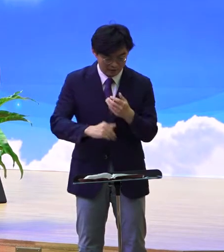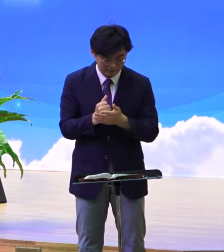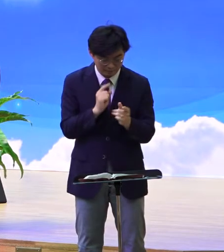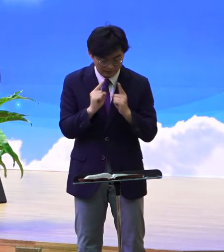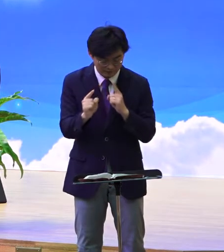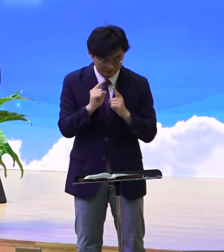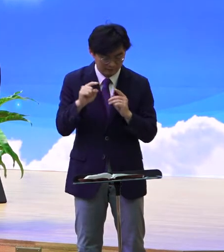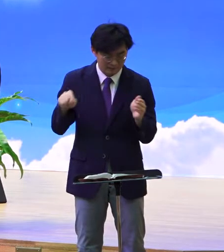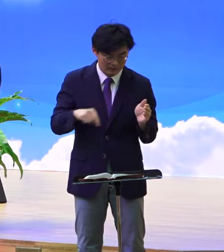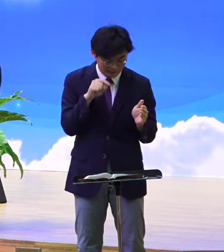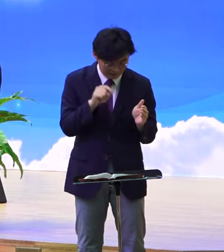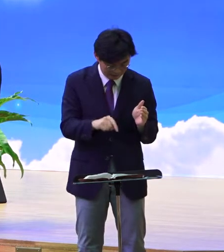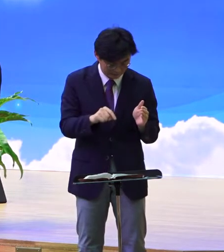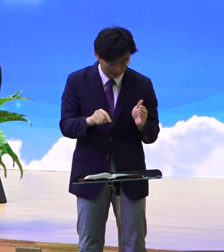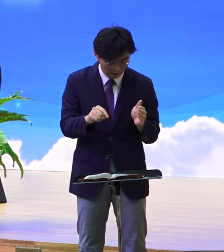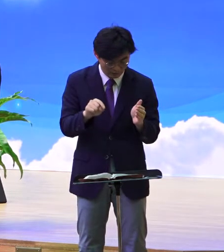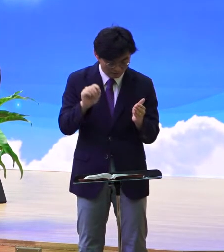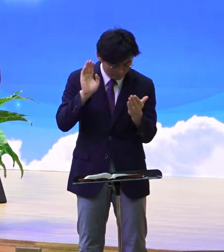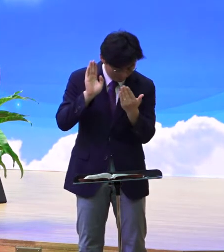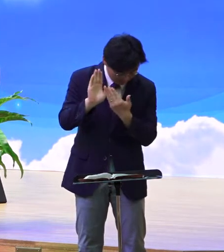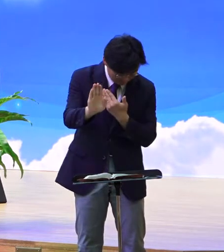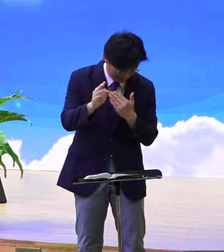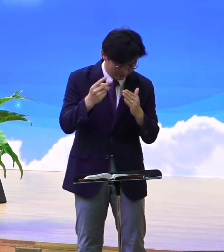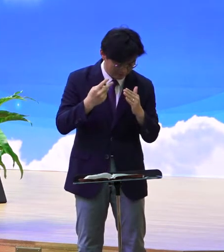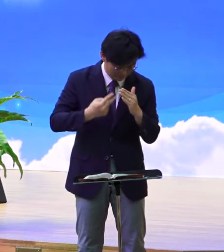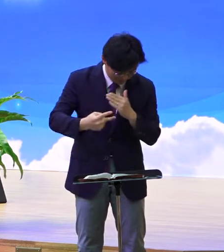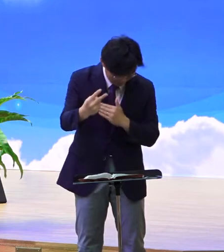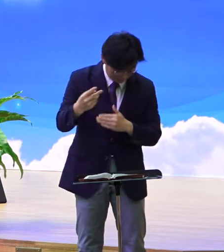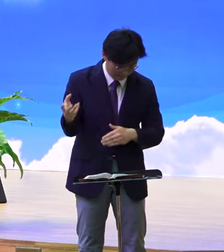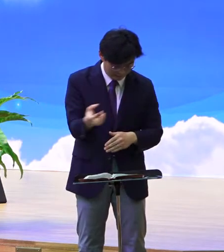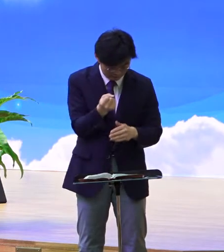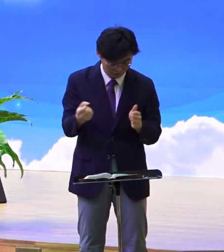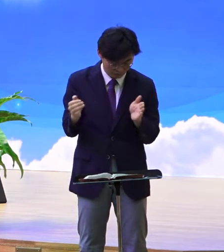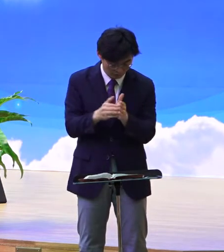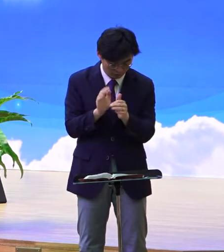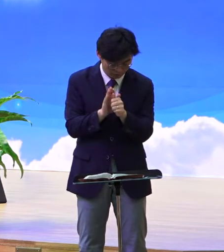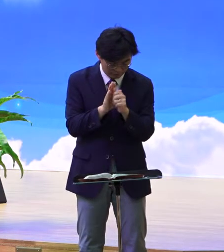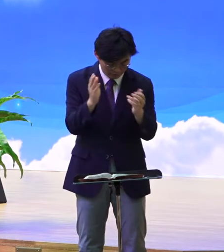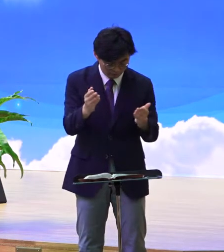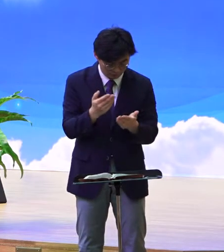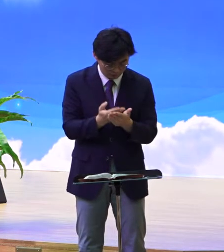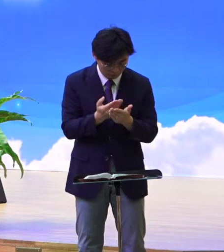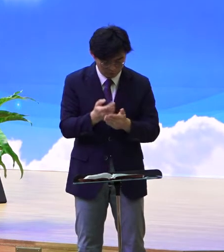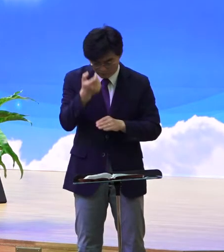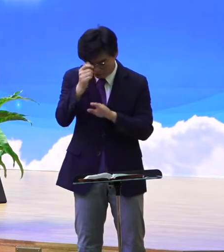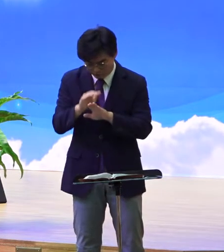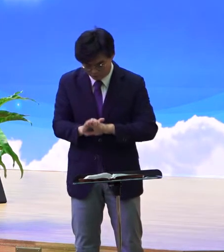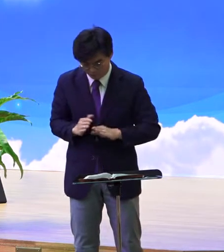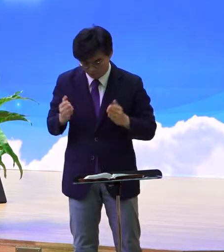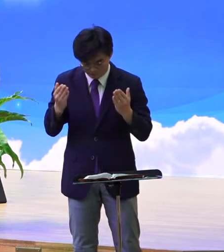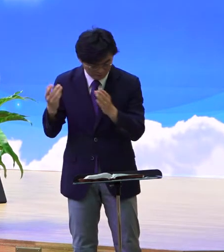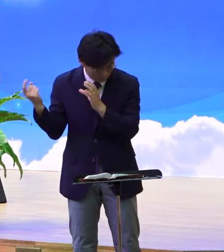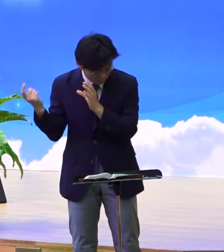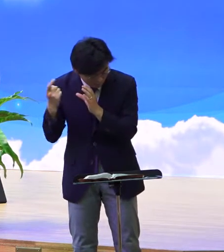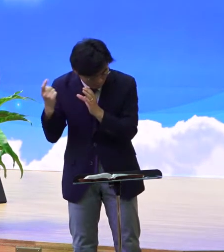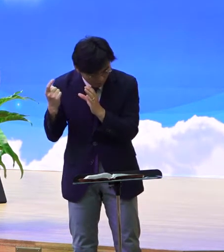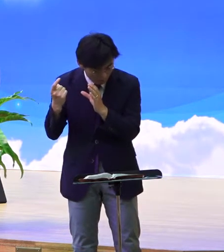다음 세대를 책임지는 귀한 믿음의 지도자들이 되도록 인도하여 주옵소서. 자녀들을 위하여 기도하는 부모들의 기도를